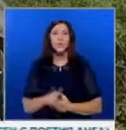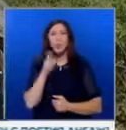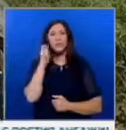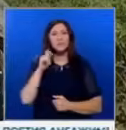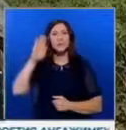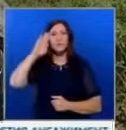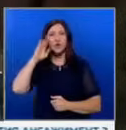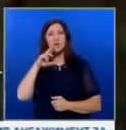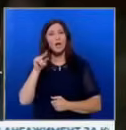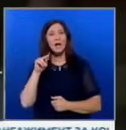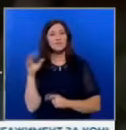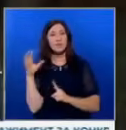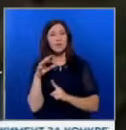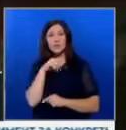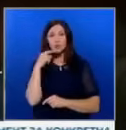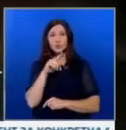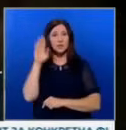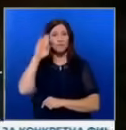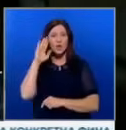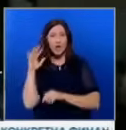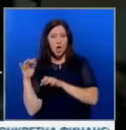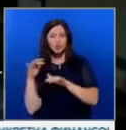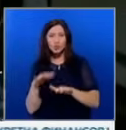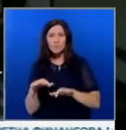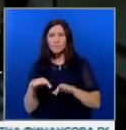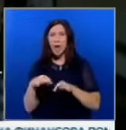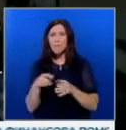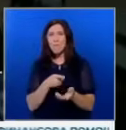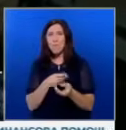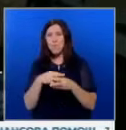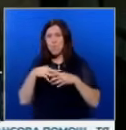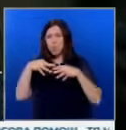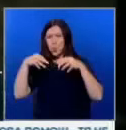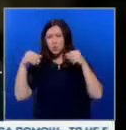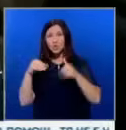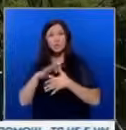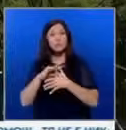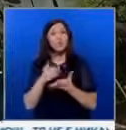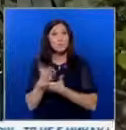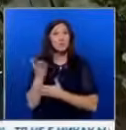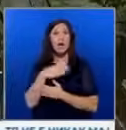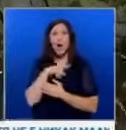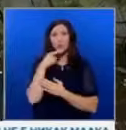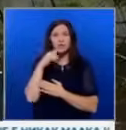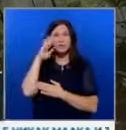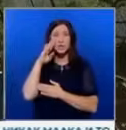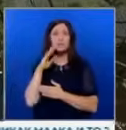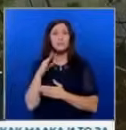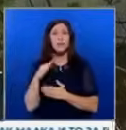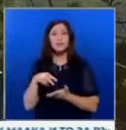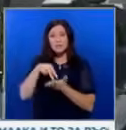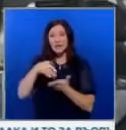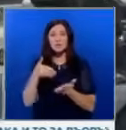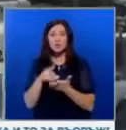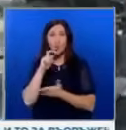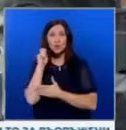Украинските военни наричат атаките на руските сили «штурм на пушечното месо». Според тях някои руски части се изправят срещу украинските оръдия,